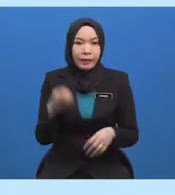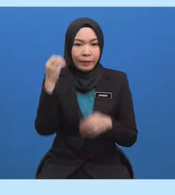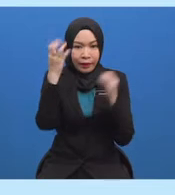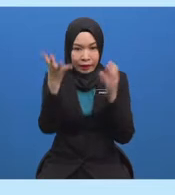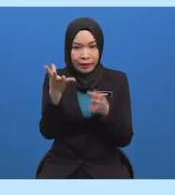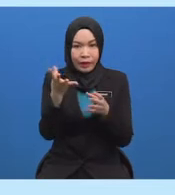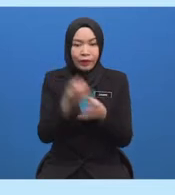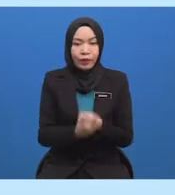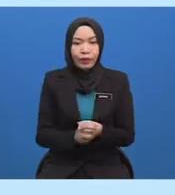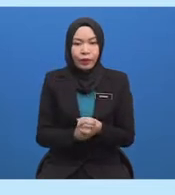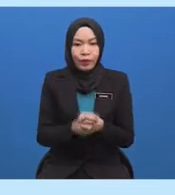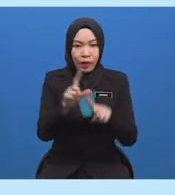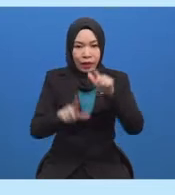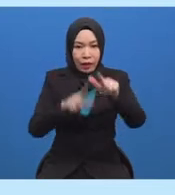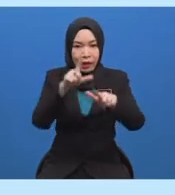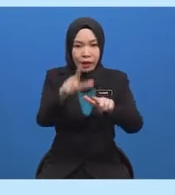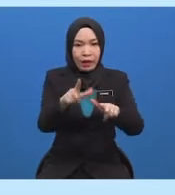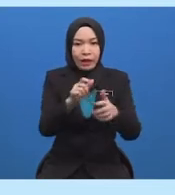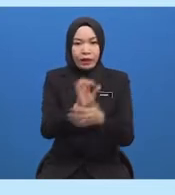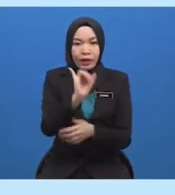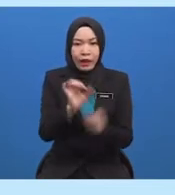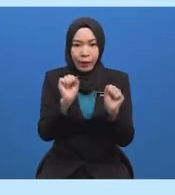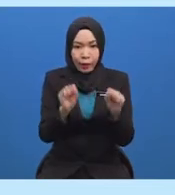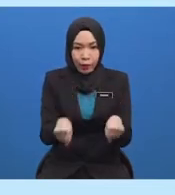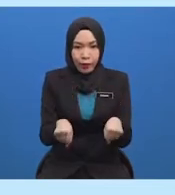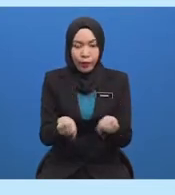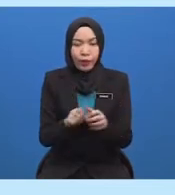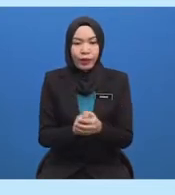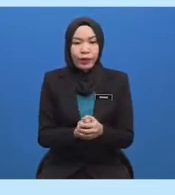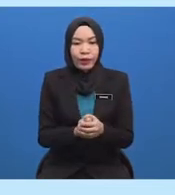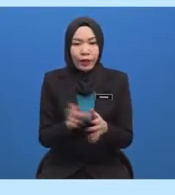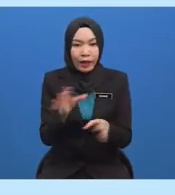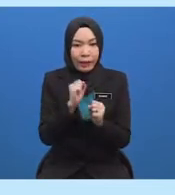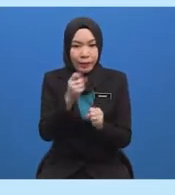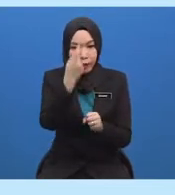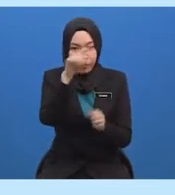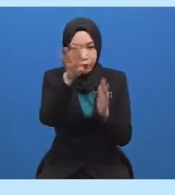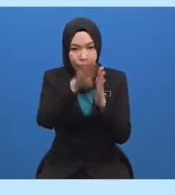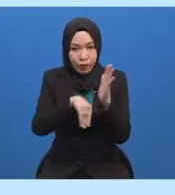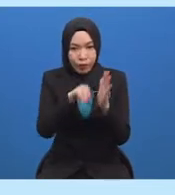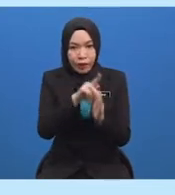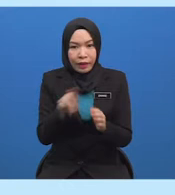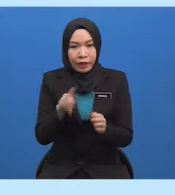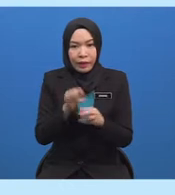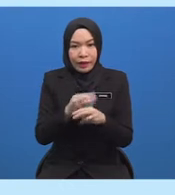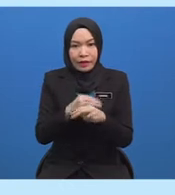mengurangkan risiko berlakunya gerakkan jizim disepanjang lebih Rajab